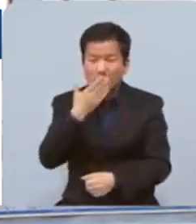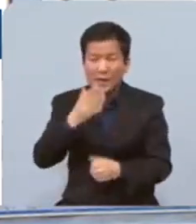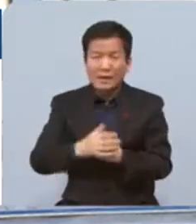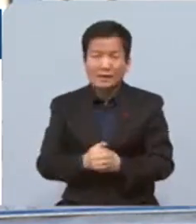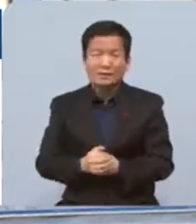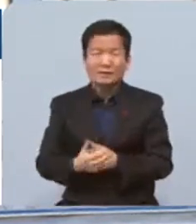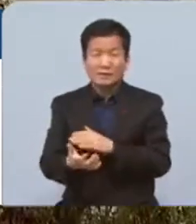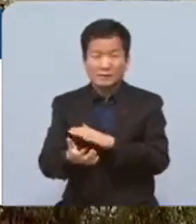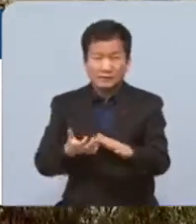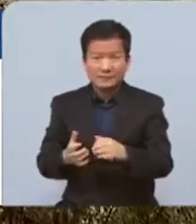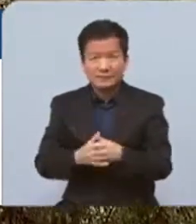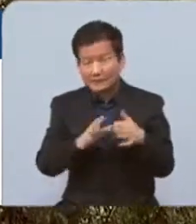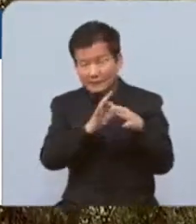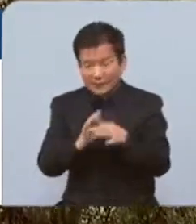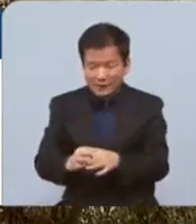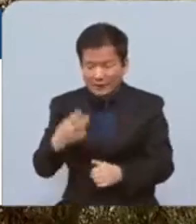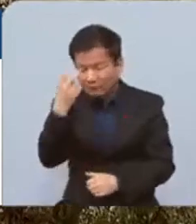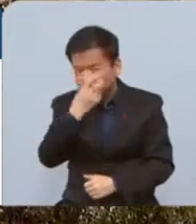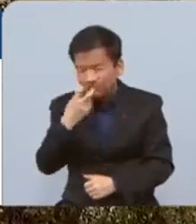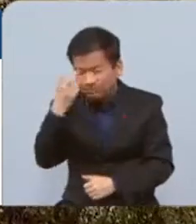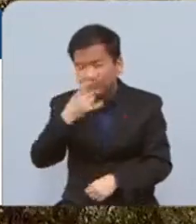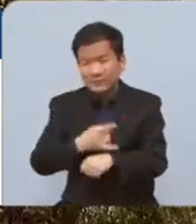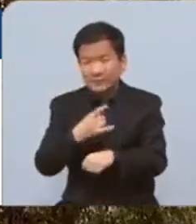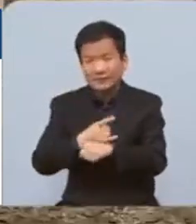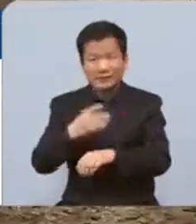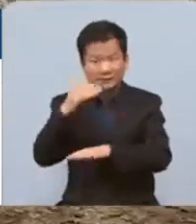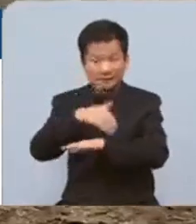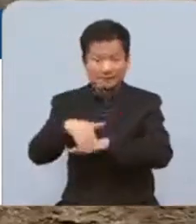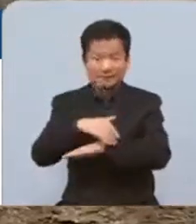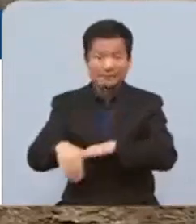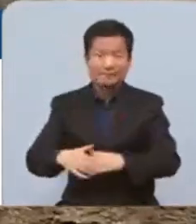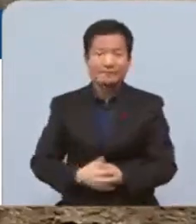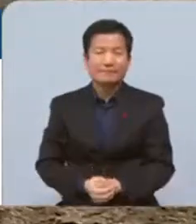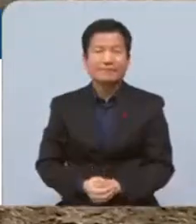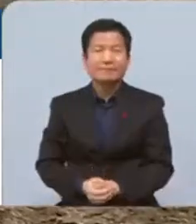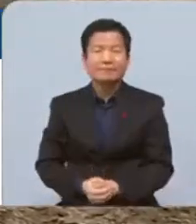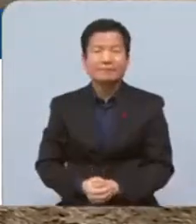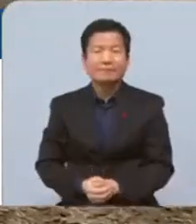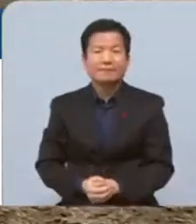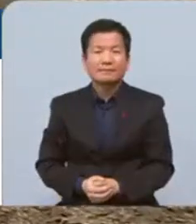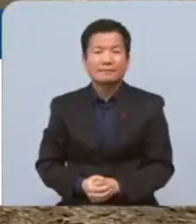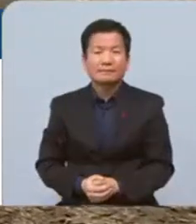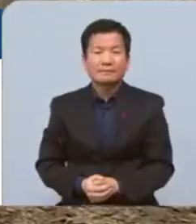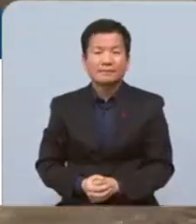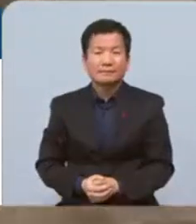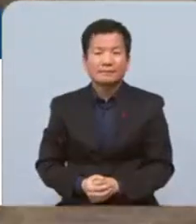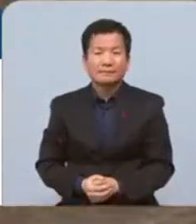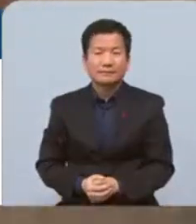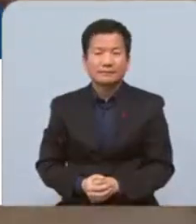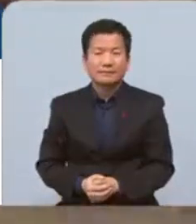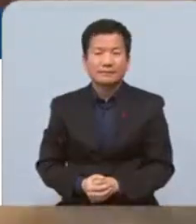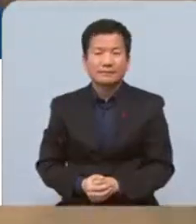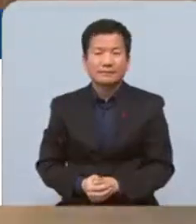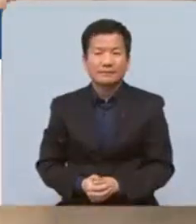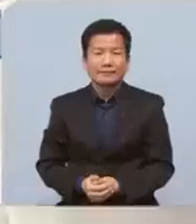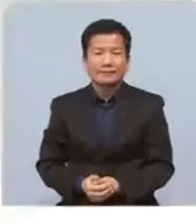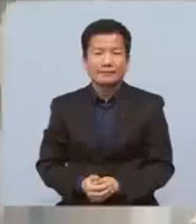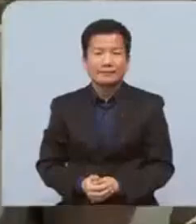이제 거기에서도 계속 예찰을 계속 진행할 거고요. 또 주기적 검사도 이제 실시할 예정입니다.